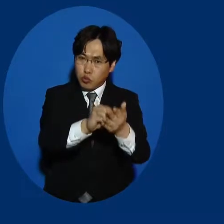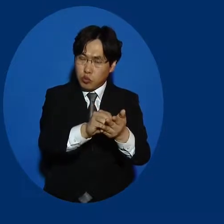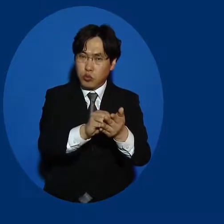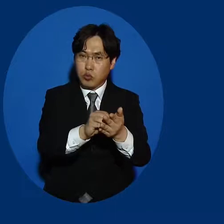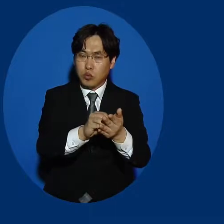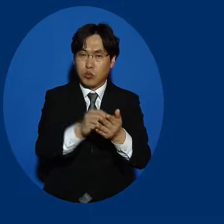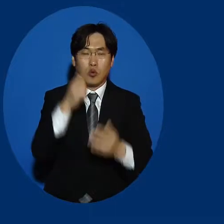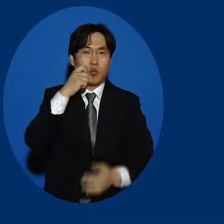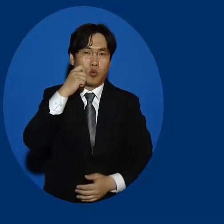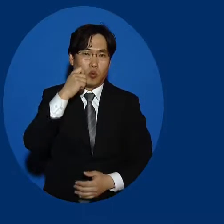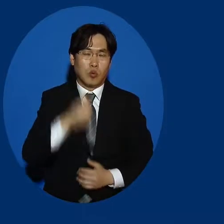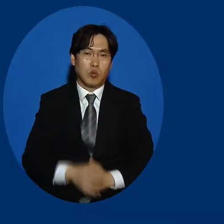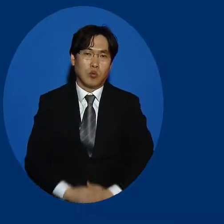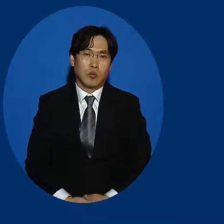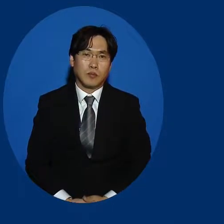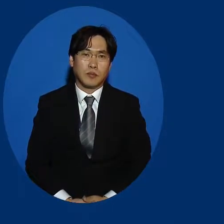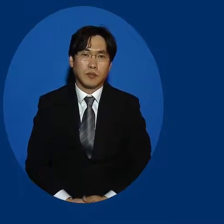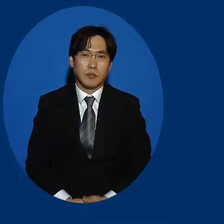또한